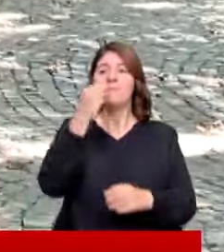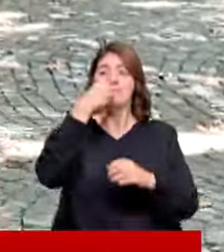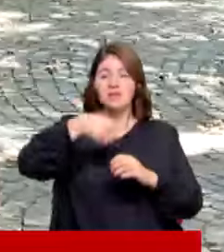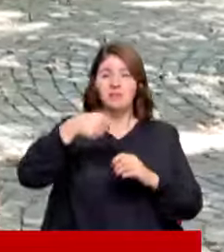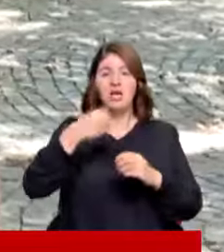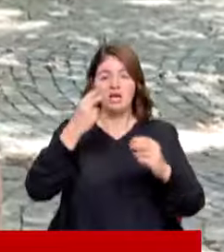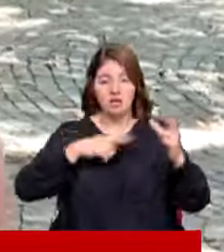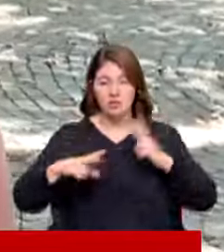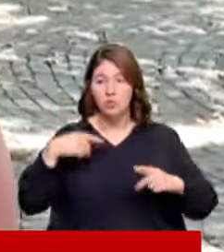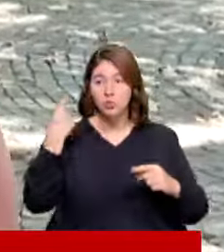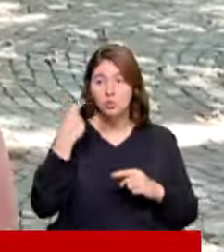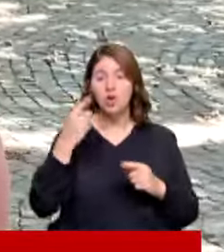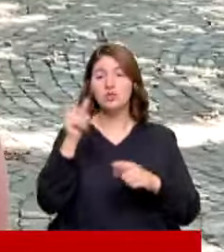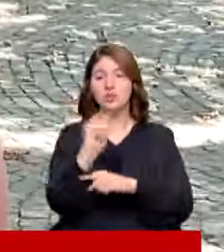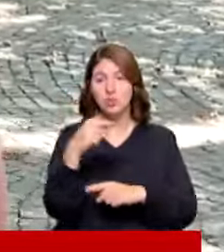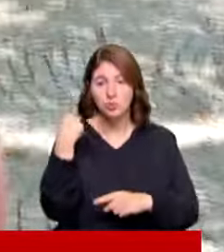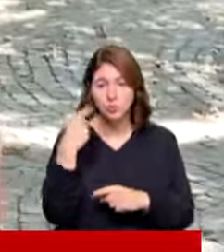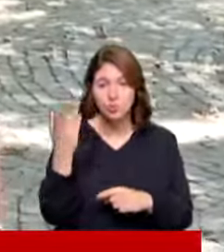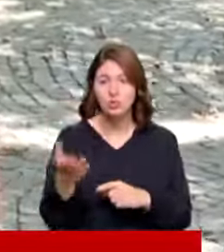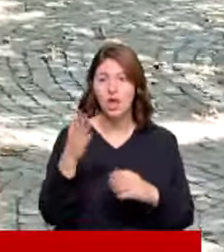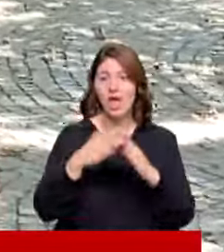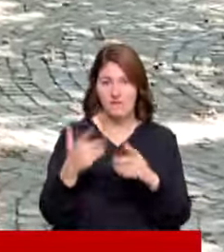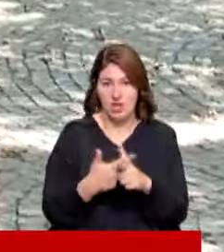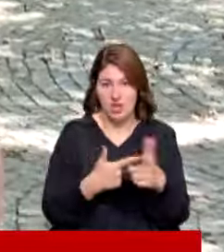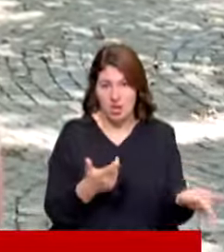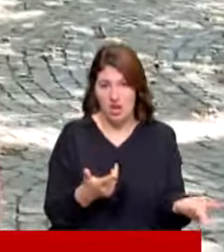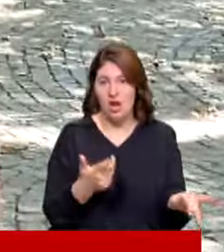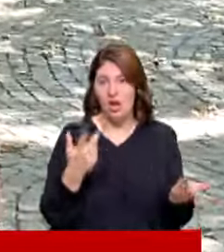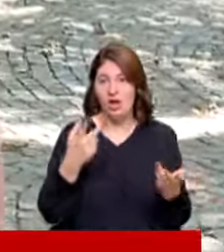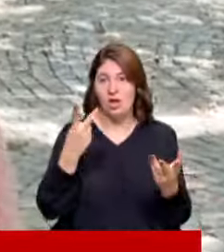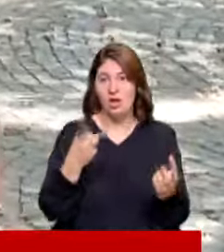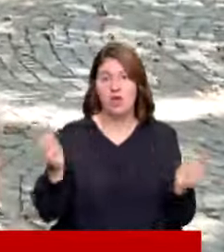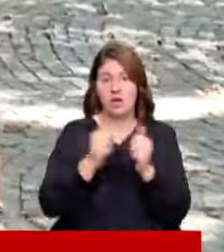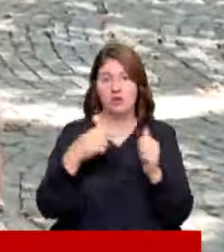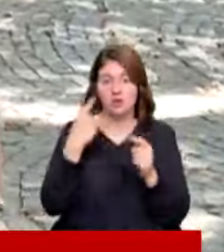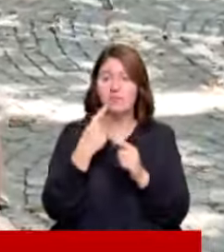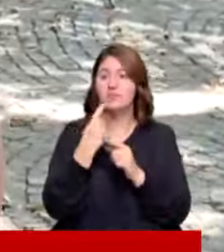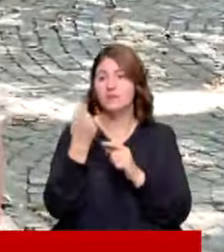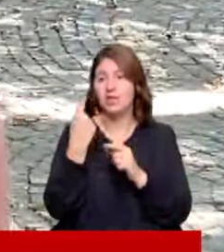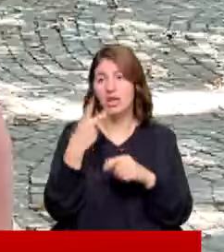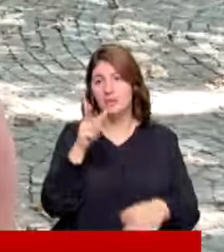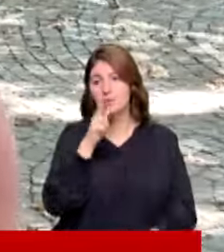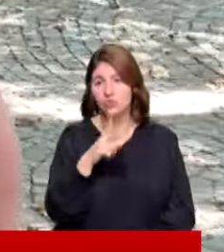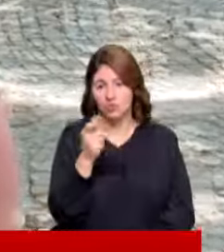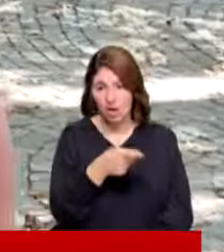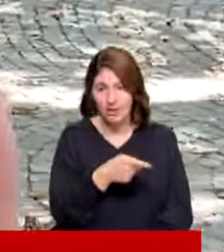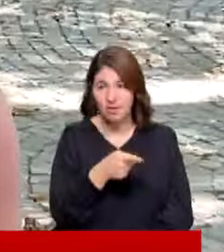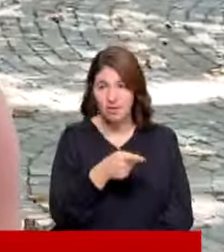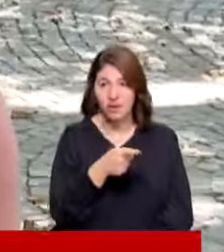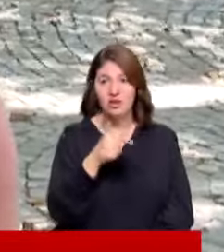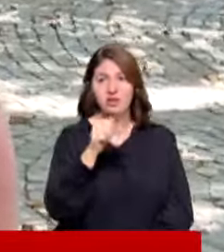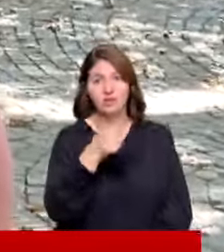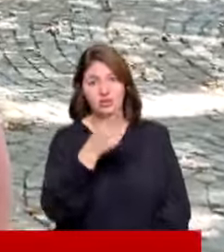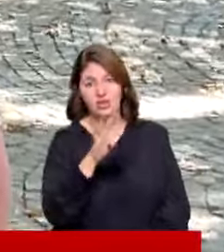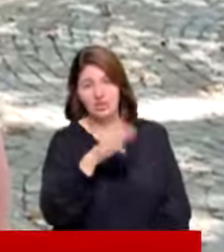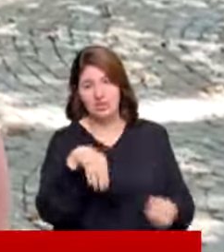Beslenmesini, giyimini düşünüyoruz, kırtasiyeyi düşünüyoruz. Ev kira olunca iki kat düşünüyoruz. Geçen sene 2300 liraydı. Ankara'da